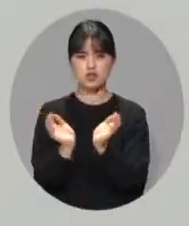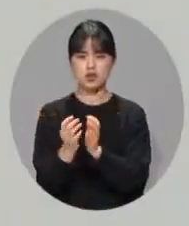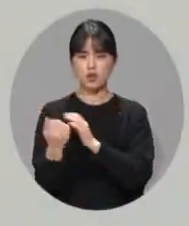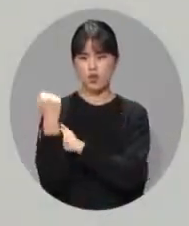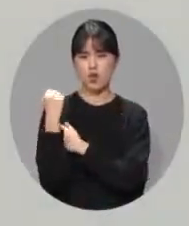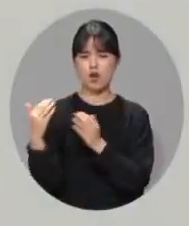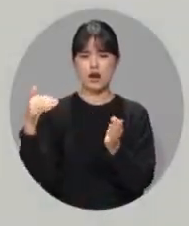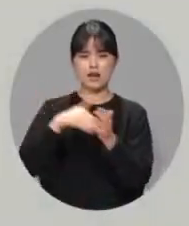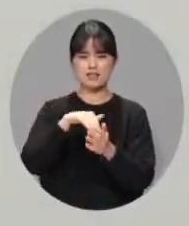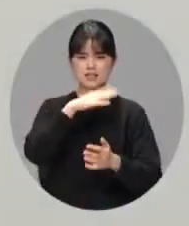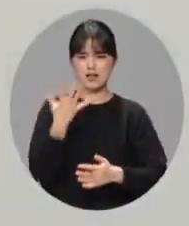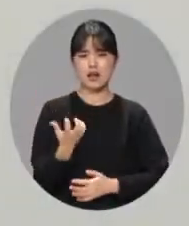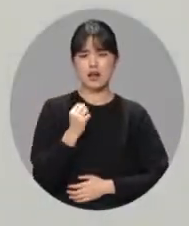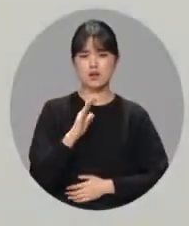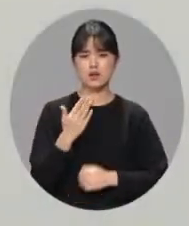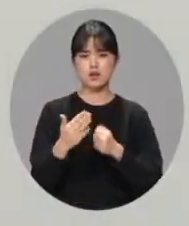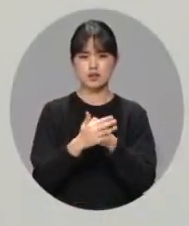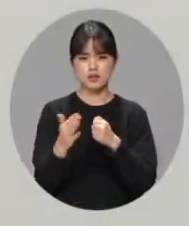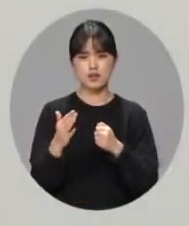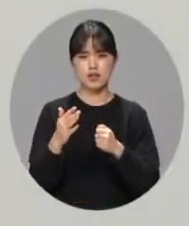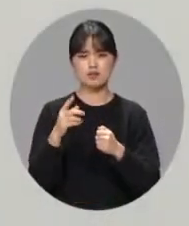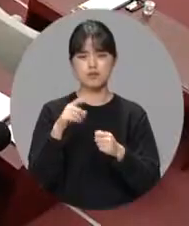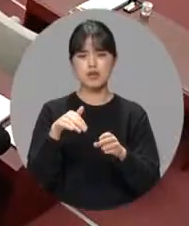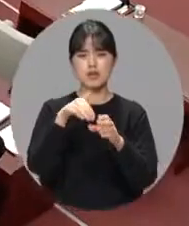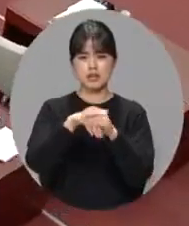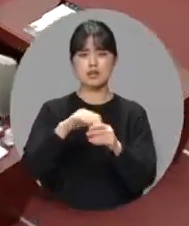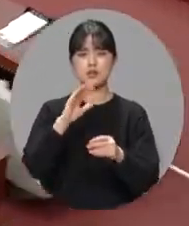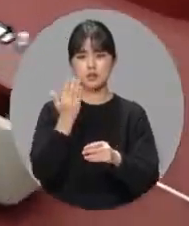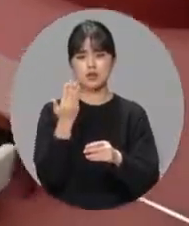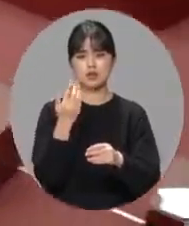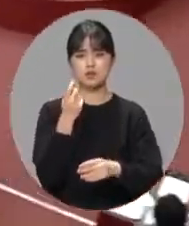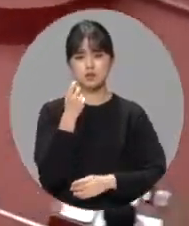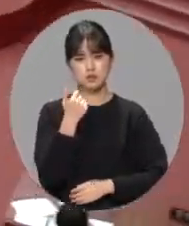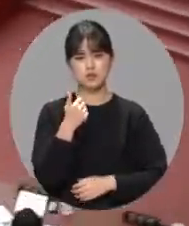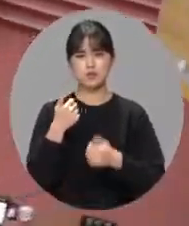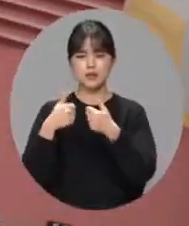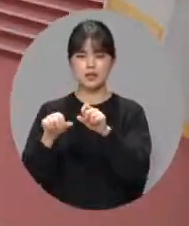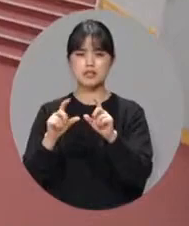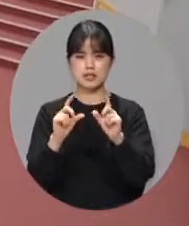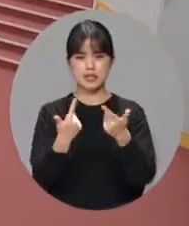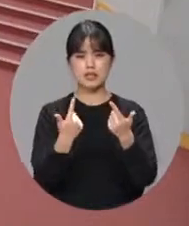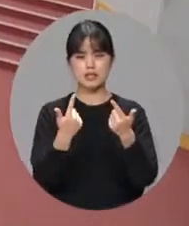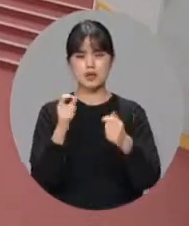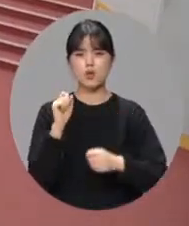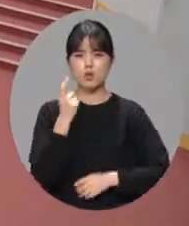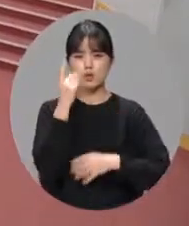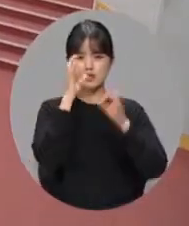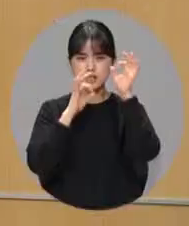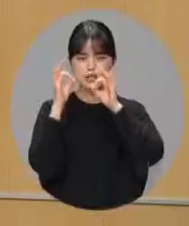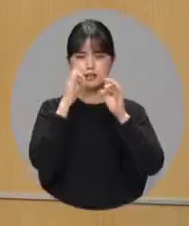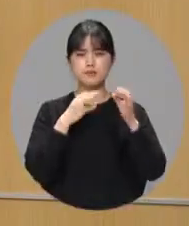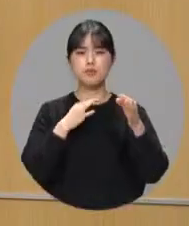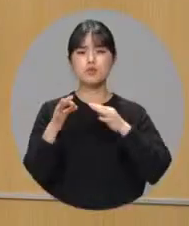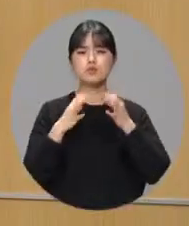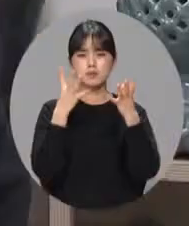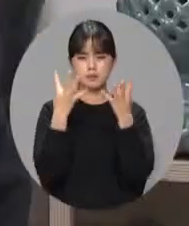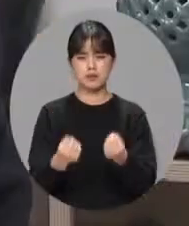권력까지 독식하면서 공천이 당선이라는 도식이 좀처럼 깨지지 않는데 원인을 찾는 목소리가